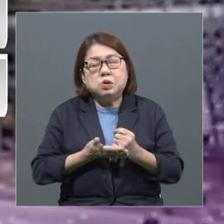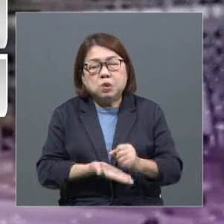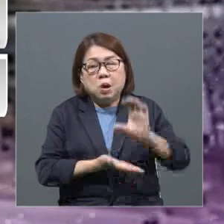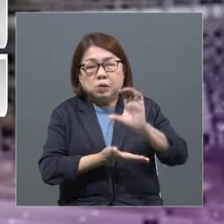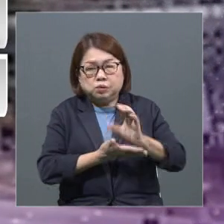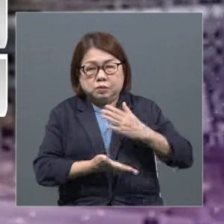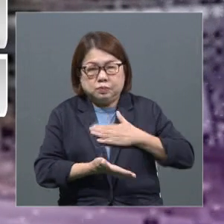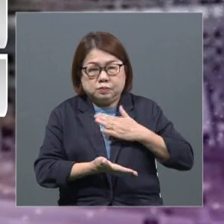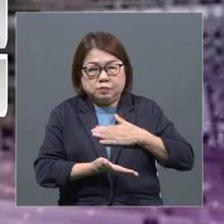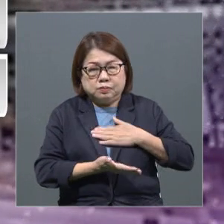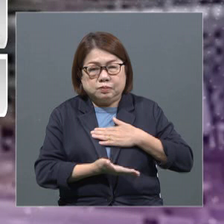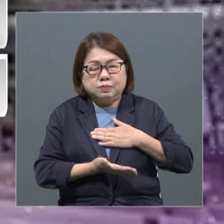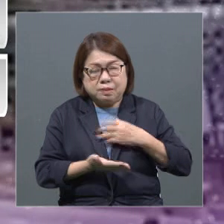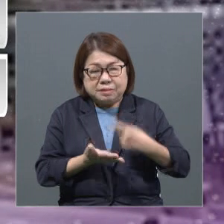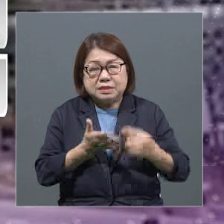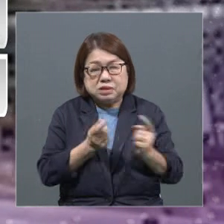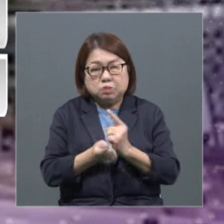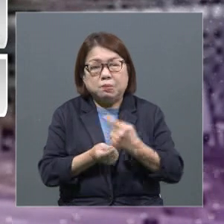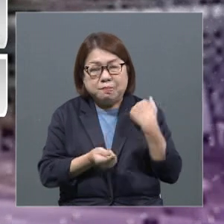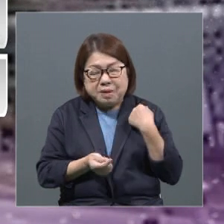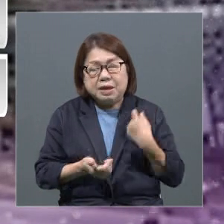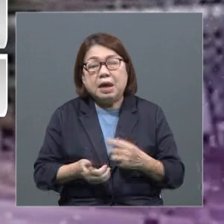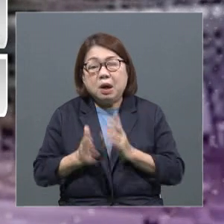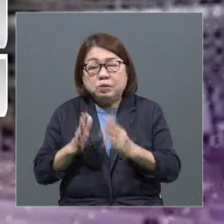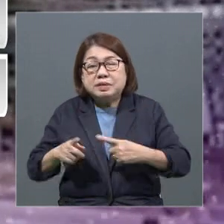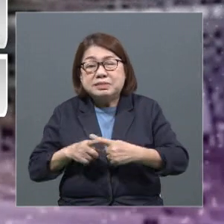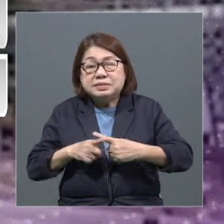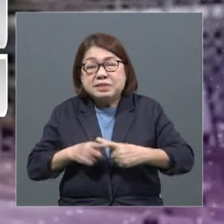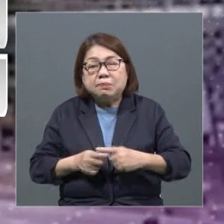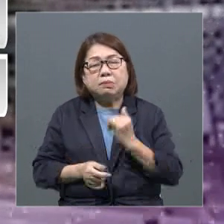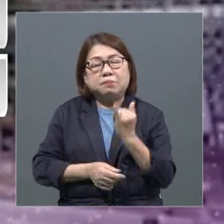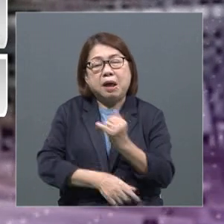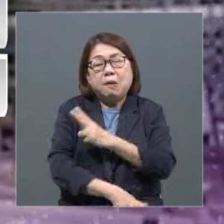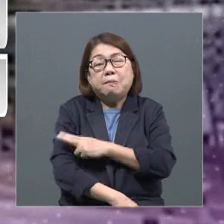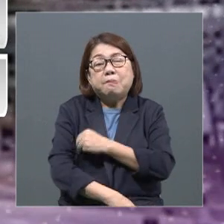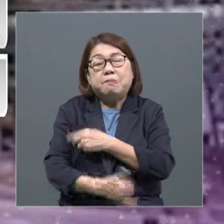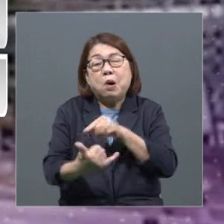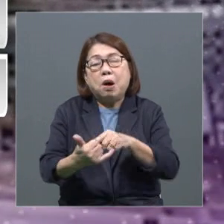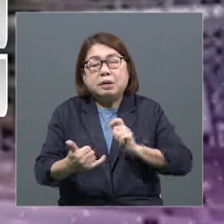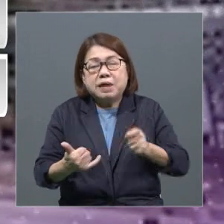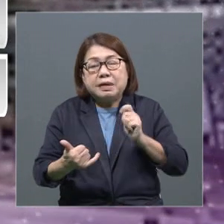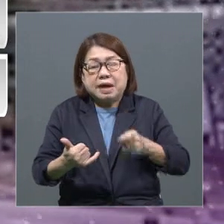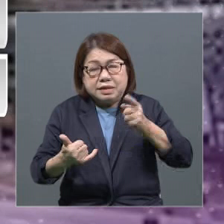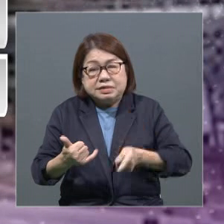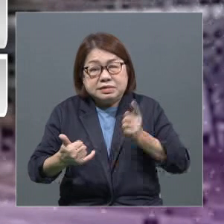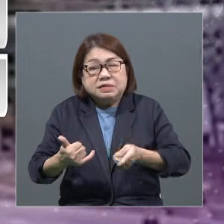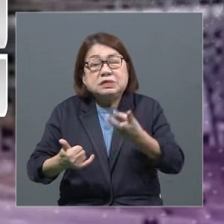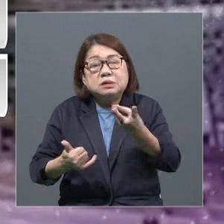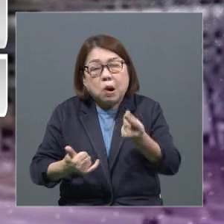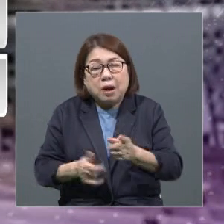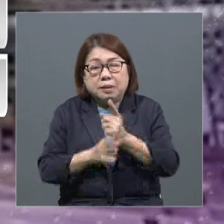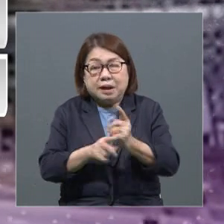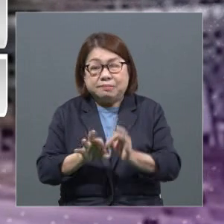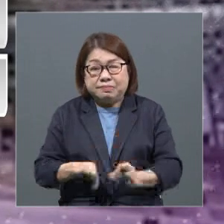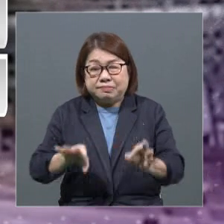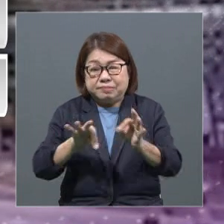เงินทดแทนผู้ได้รับบาดเจ็บจะได้รับสิทธิ์ค่ารักษาพยาบาลเท่าที่จ่ายตามความเป็นตามความจำเป็น